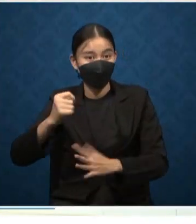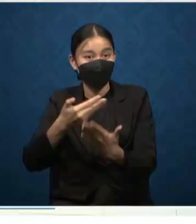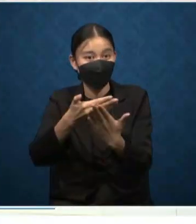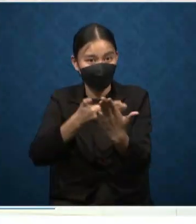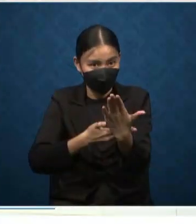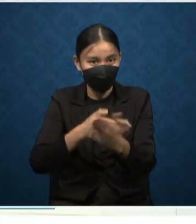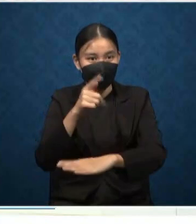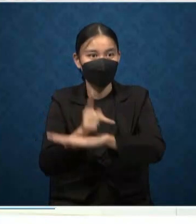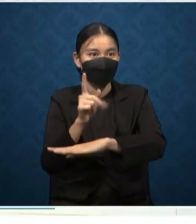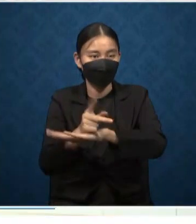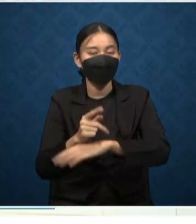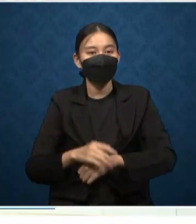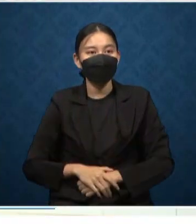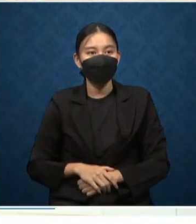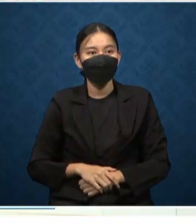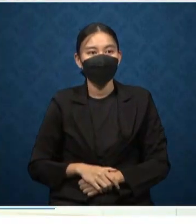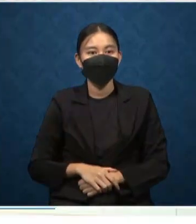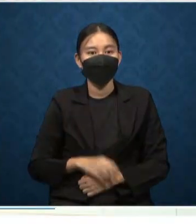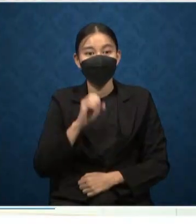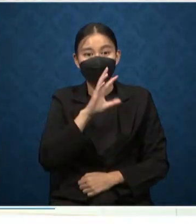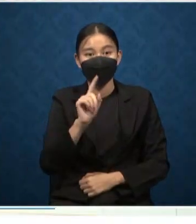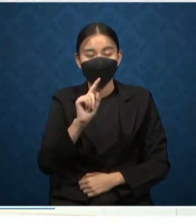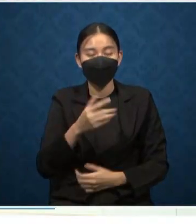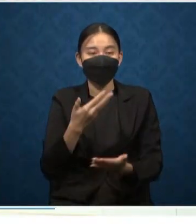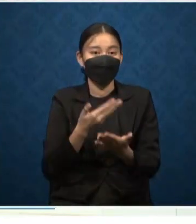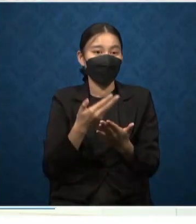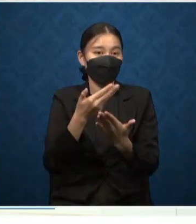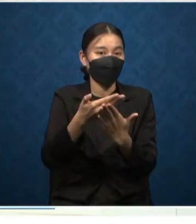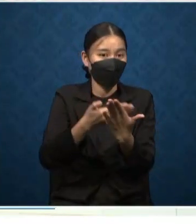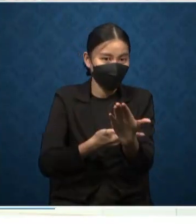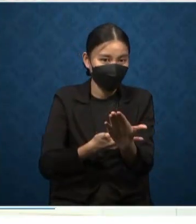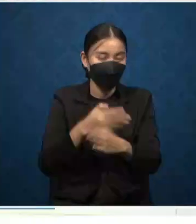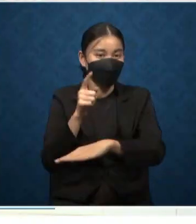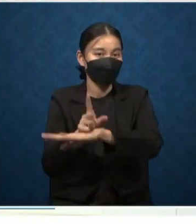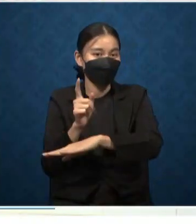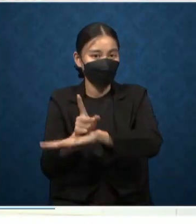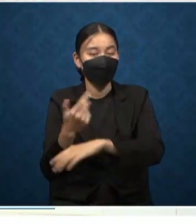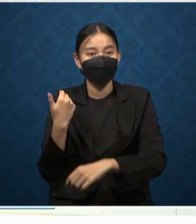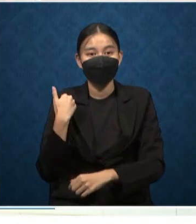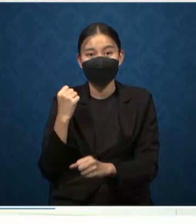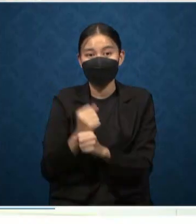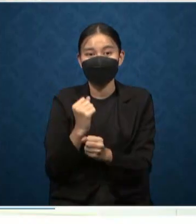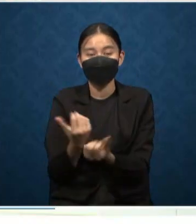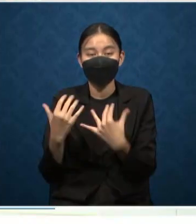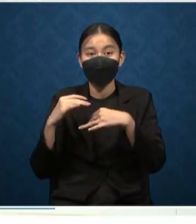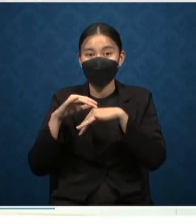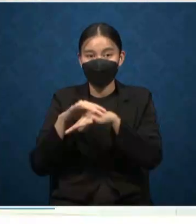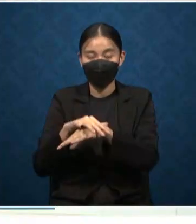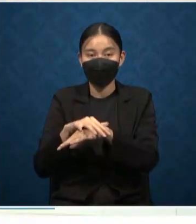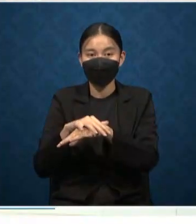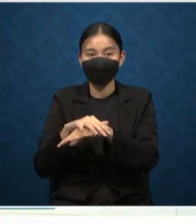ผมขอวเราคเรีnąPI ในเรอง lanerati ข